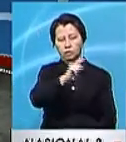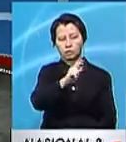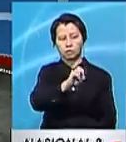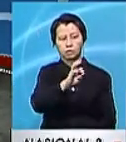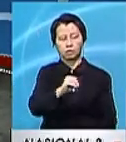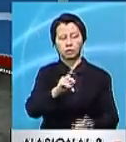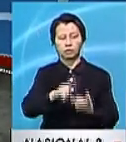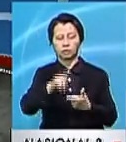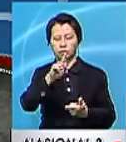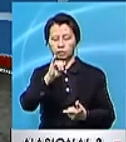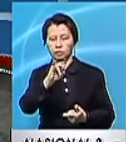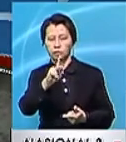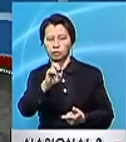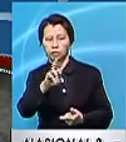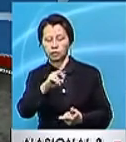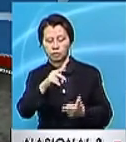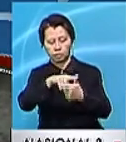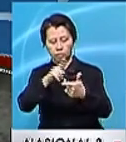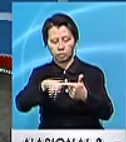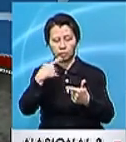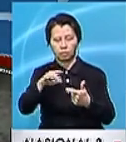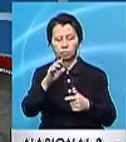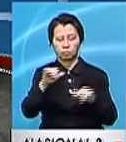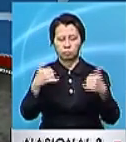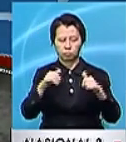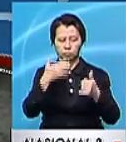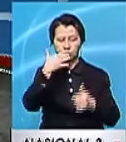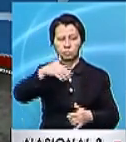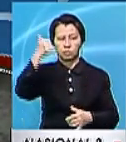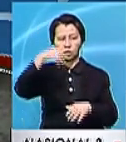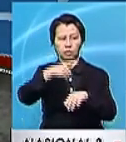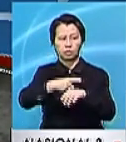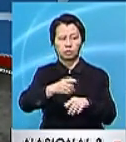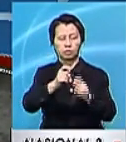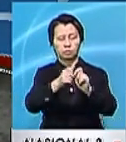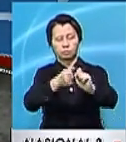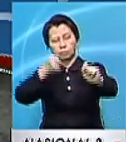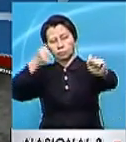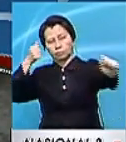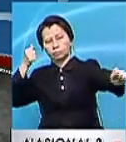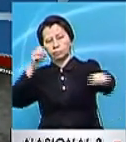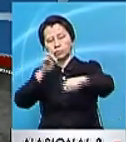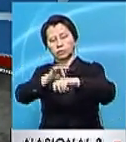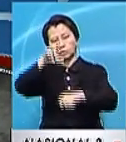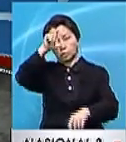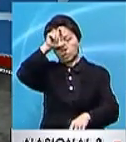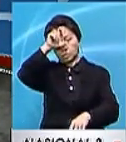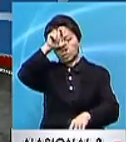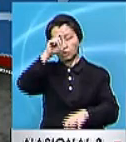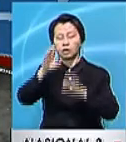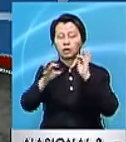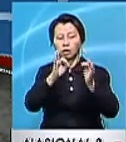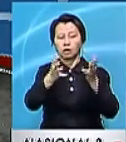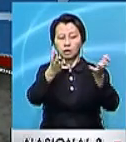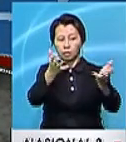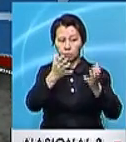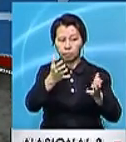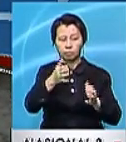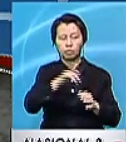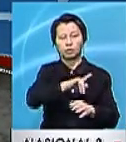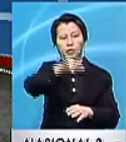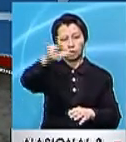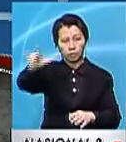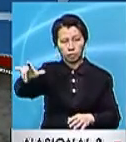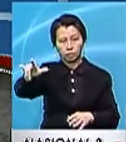Ikram Joni. Kedua-dua mereka perlu melakar aksi terbaik di kejohanan memanah Piala Dunia di Turki Jun depan andai mahu terbang ke